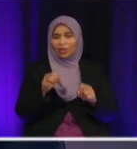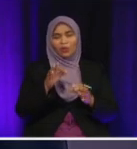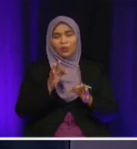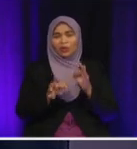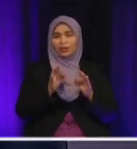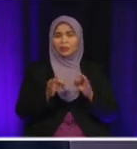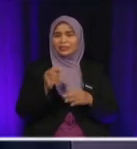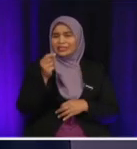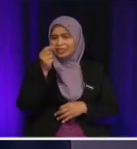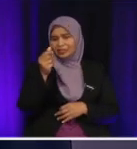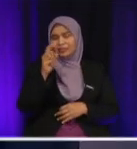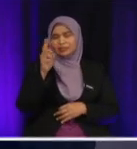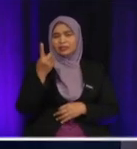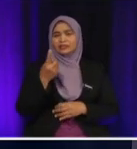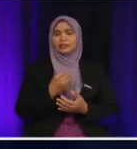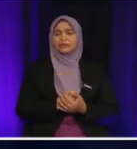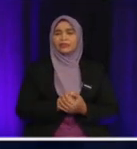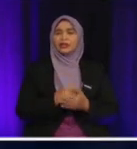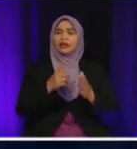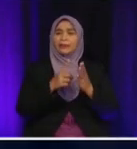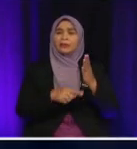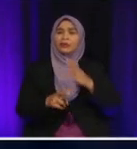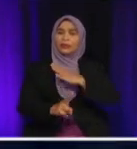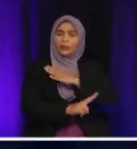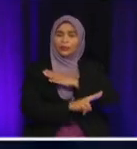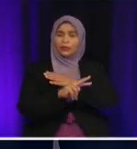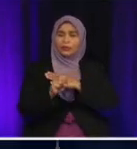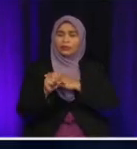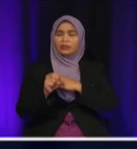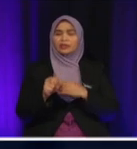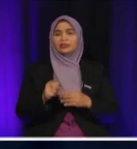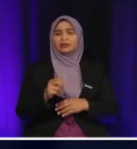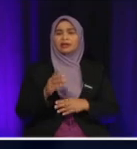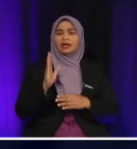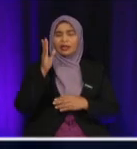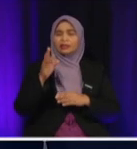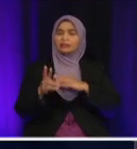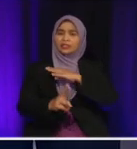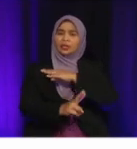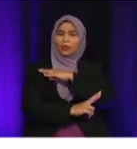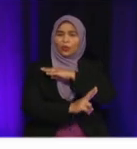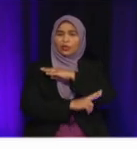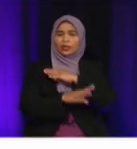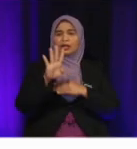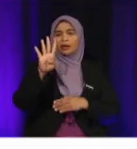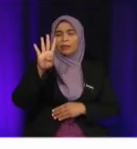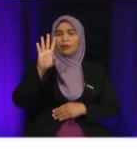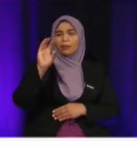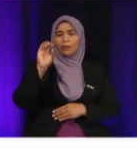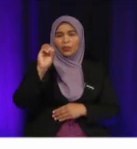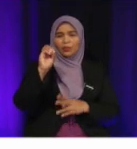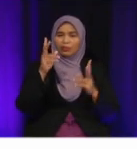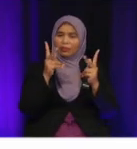dinamakan meminum arak. Apa hukumannya? Hukumannya disebat 40 kali. Masya-Allah